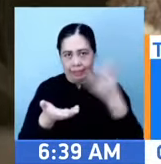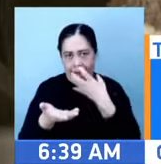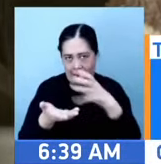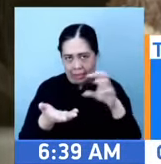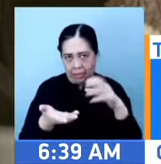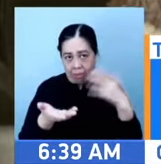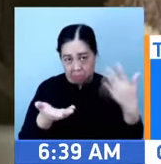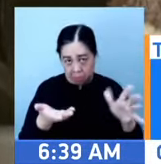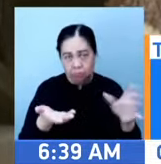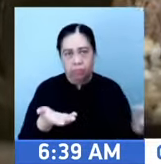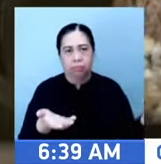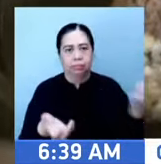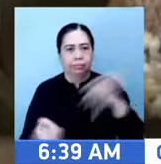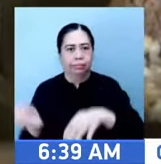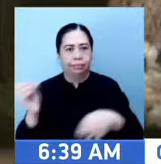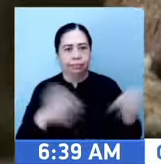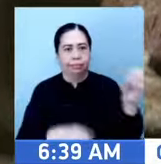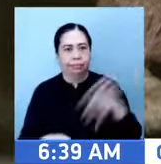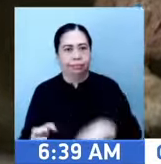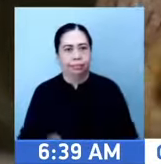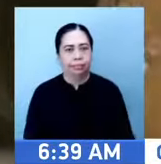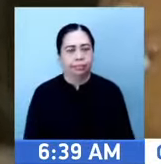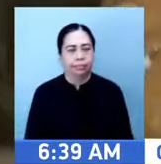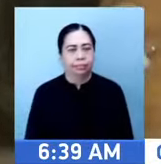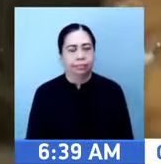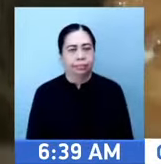assemble. Ilalagay na natin? Chef.